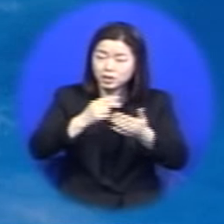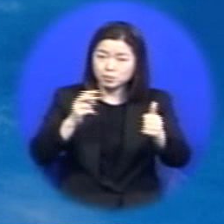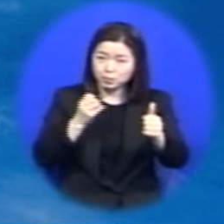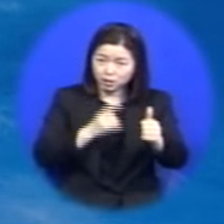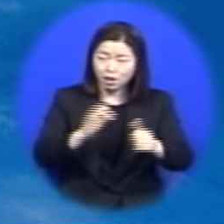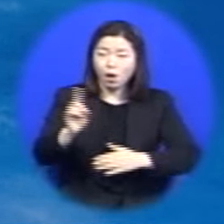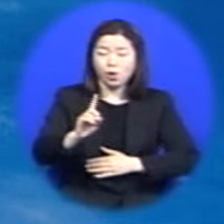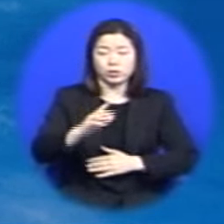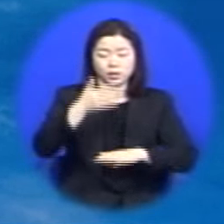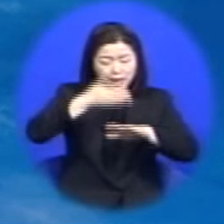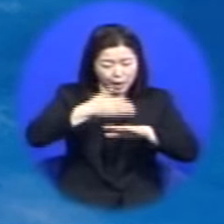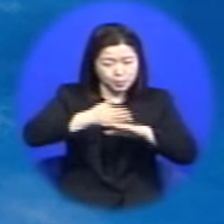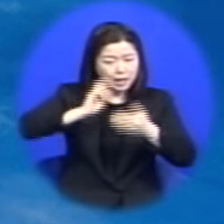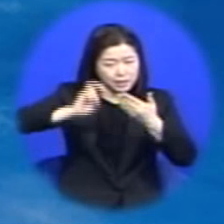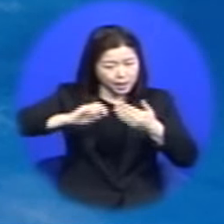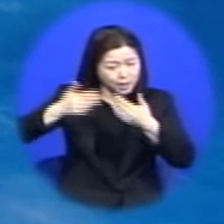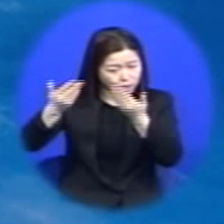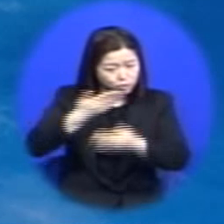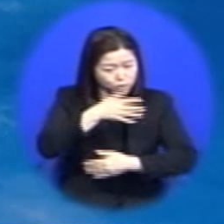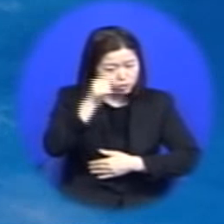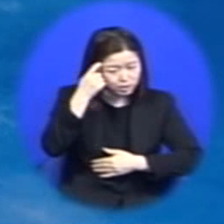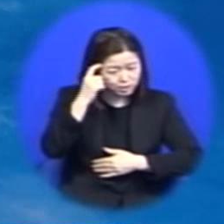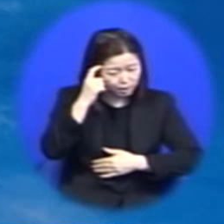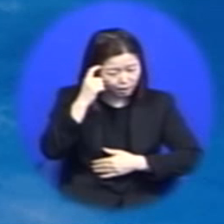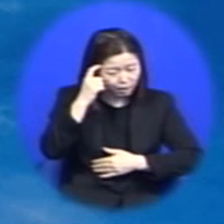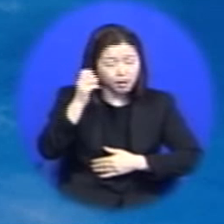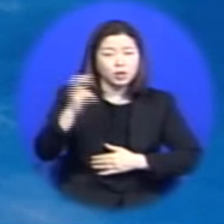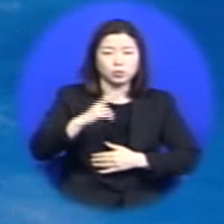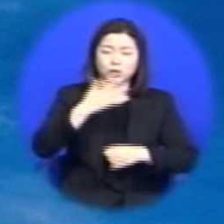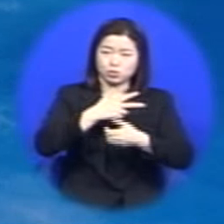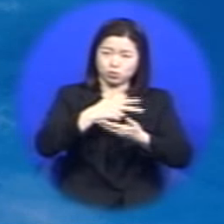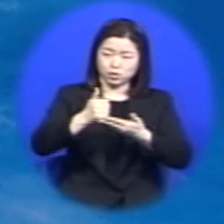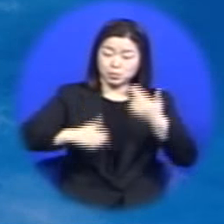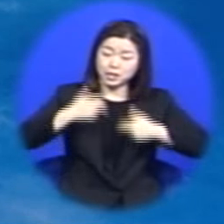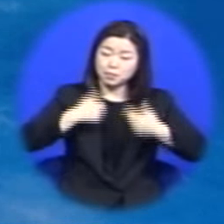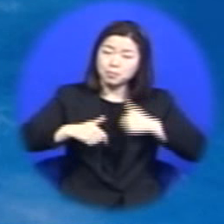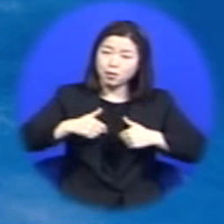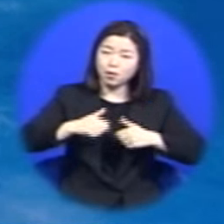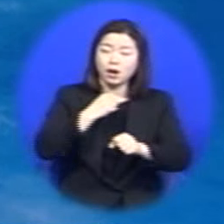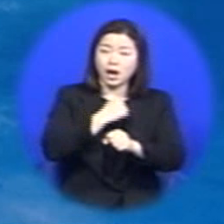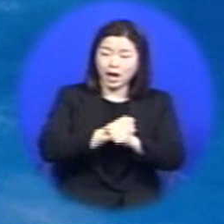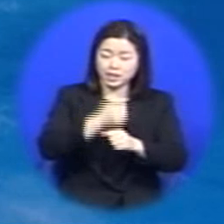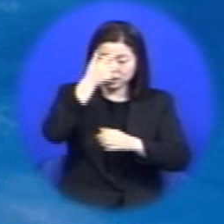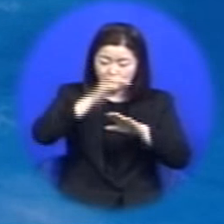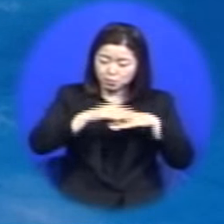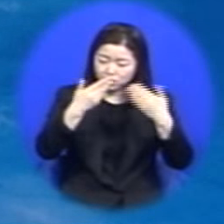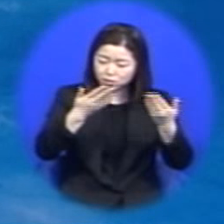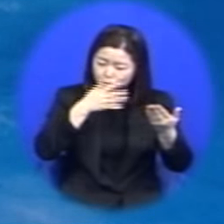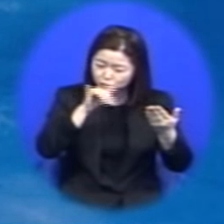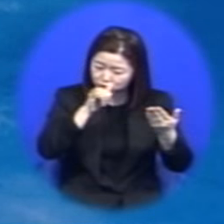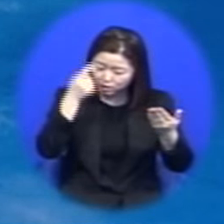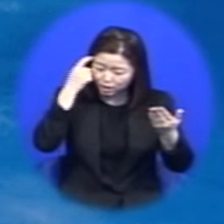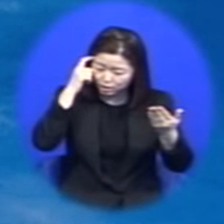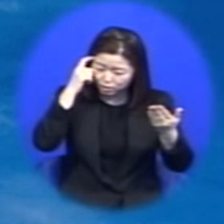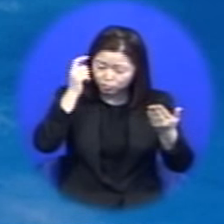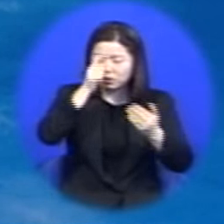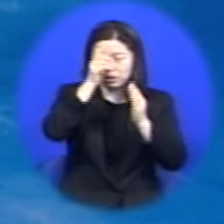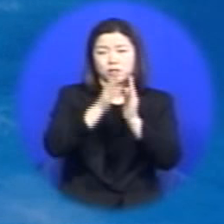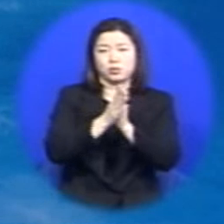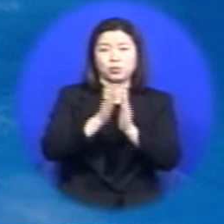있을까? 어떻게 하면 주님이 기뻐하시는 예배를 드릴 수 있을까? 하고 기도하는 것입니다.